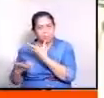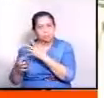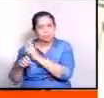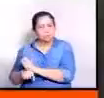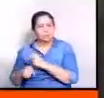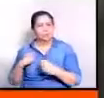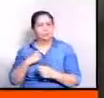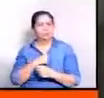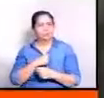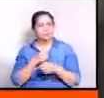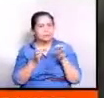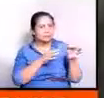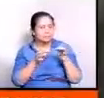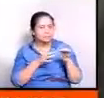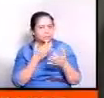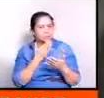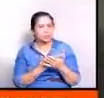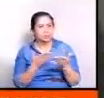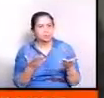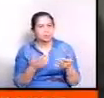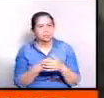sa senador yun. Na-explain namin mabuti yung